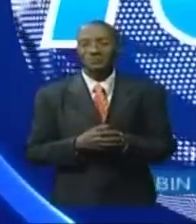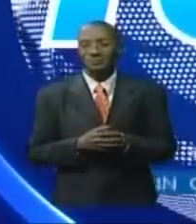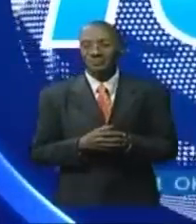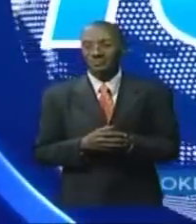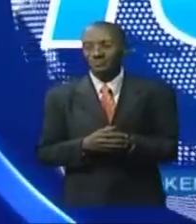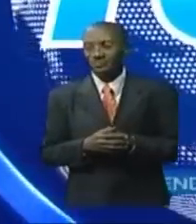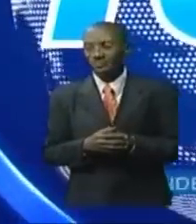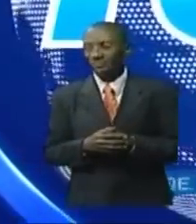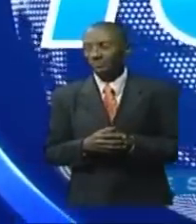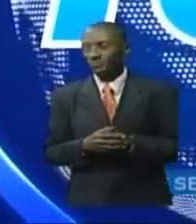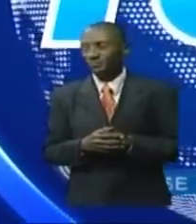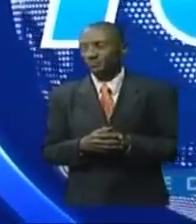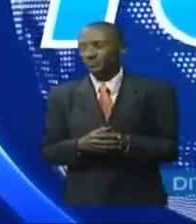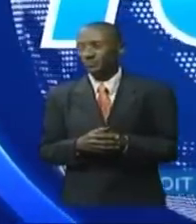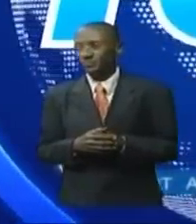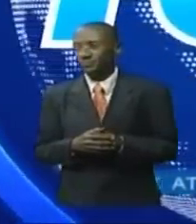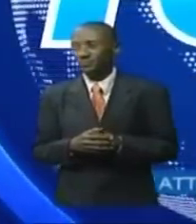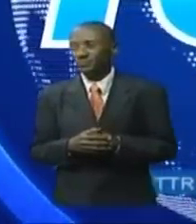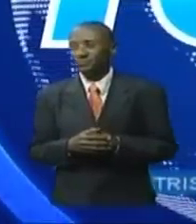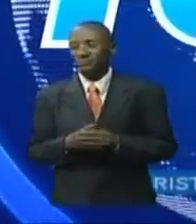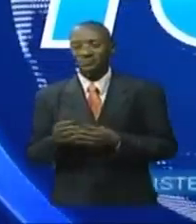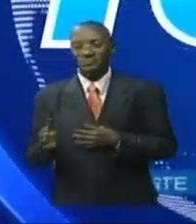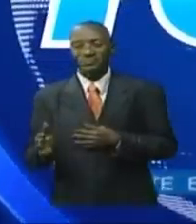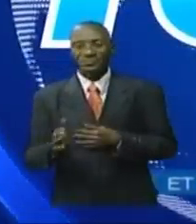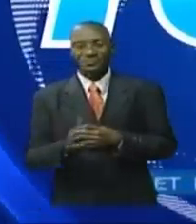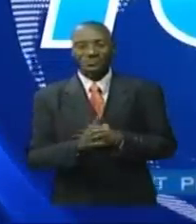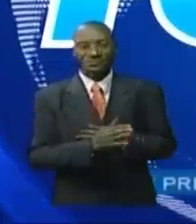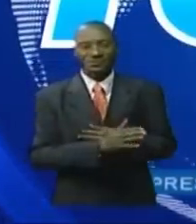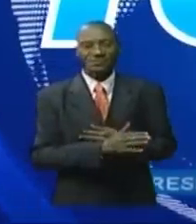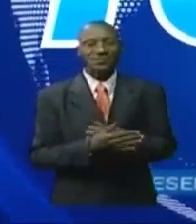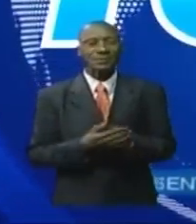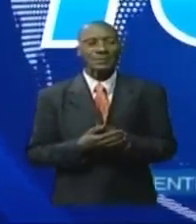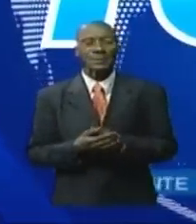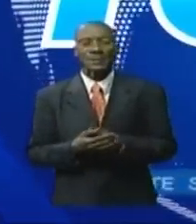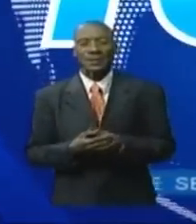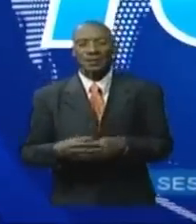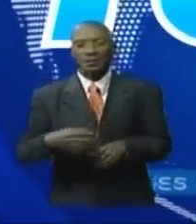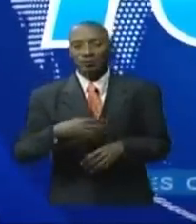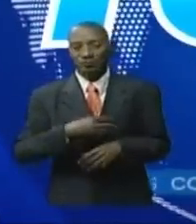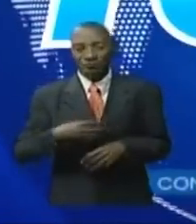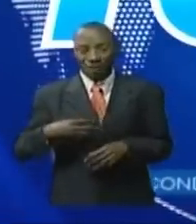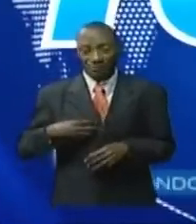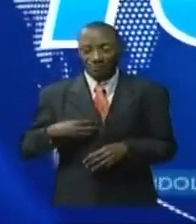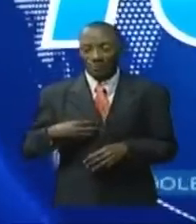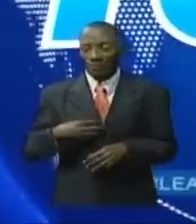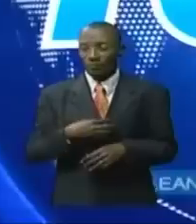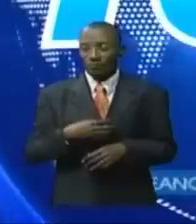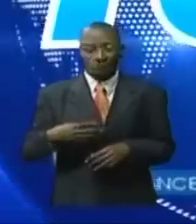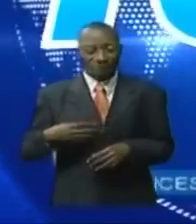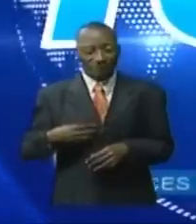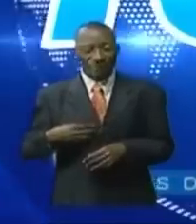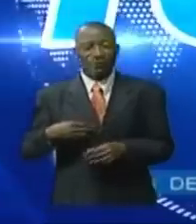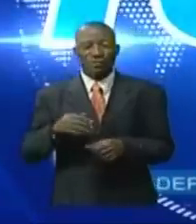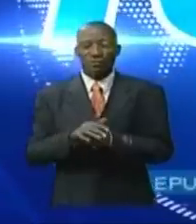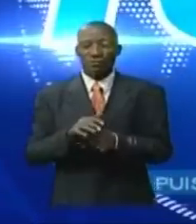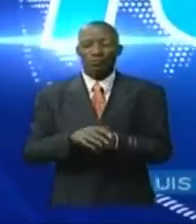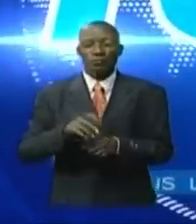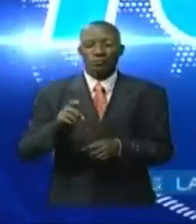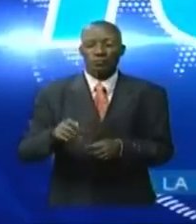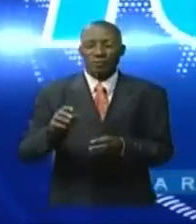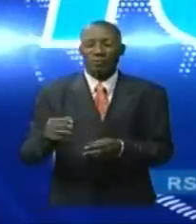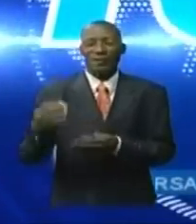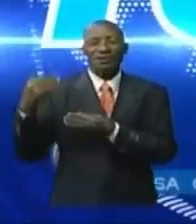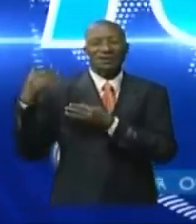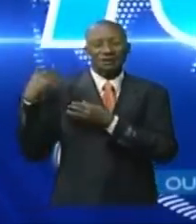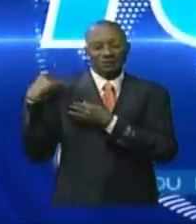Les femmes du site des déplacés de Kingondze peuvent se prendre en charge pour leur survie, ceci grâce à une formation assurée par le HR,